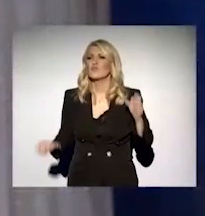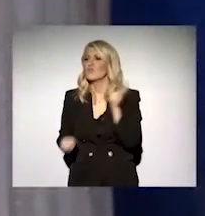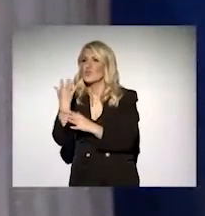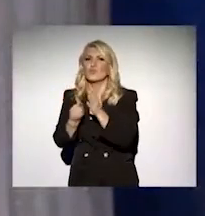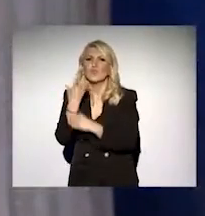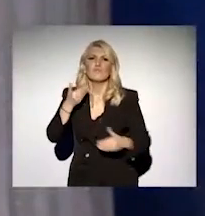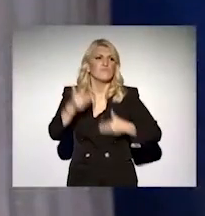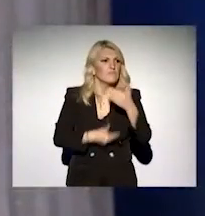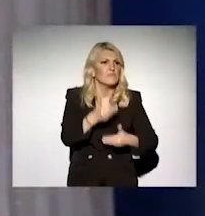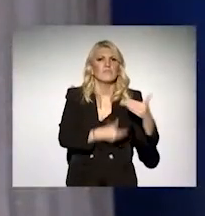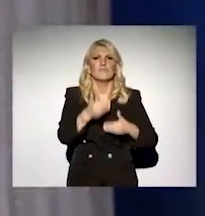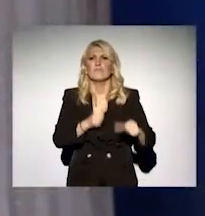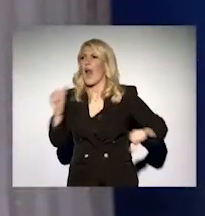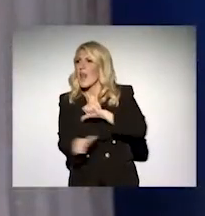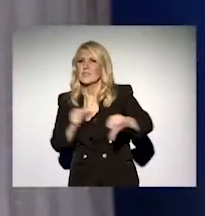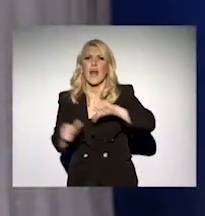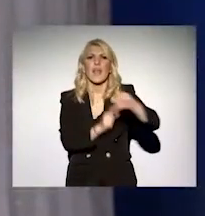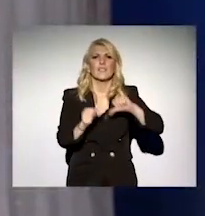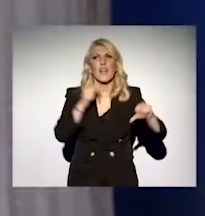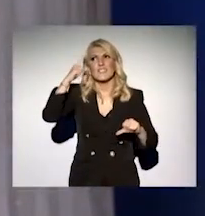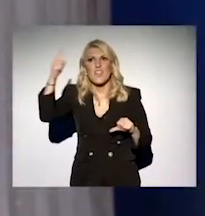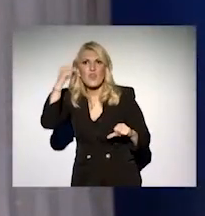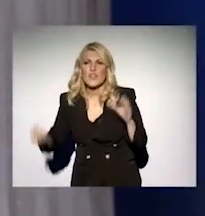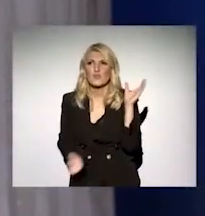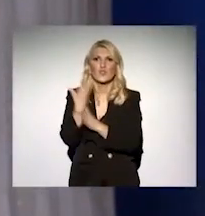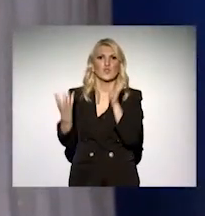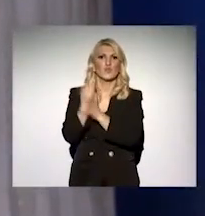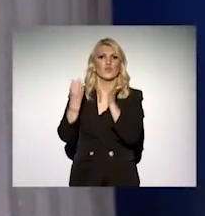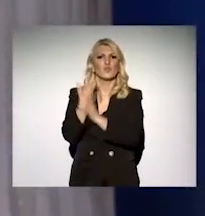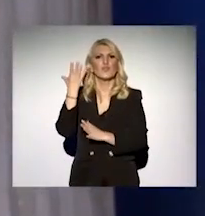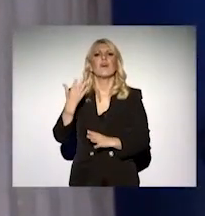μπορεί κανείς να μην τα σχολιάσει. Εχθές τι ακούσαμε από τον κύριο Κασελάκη?